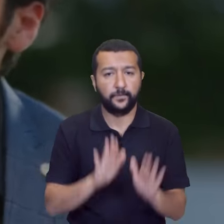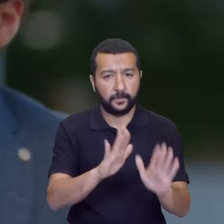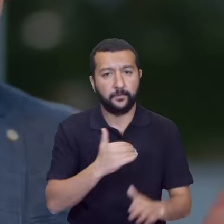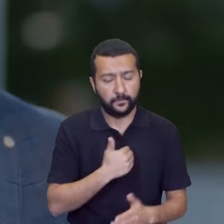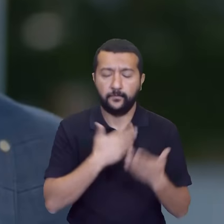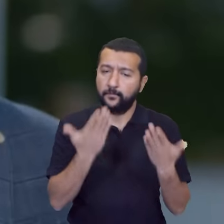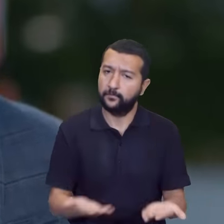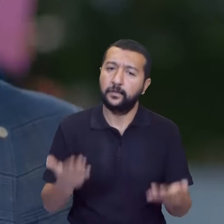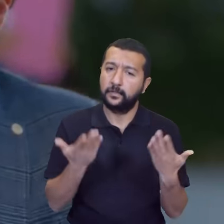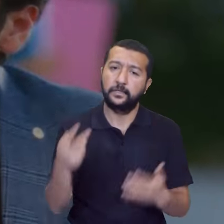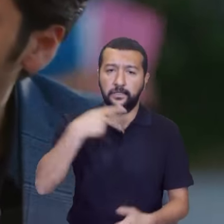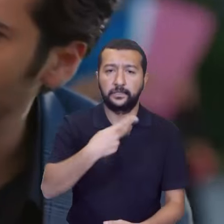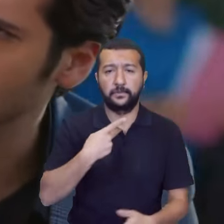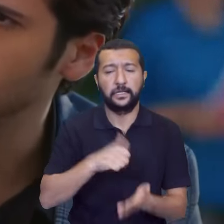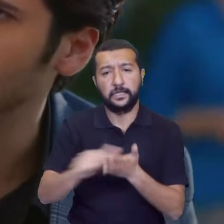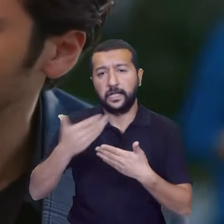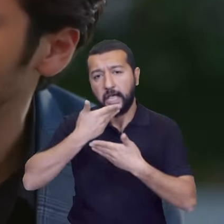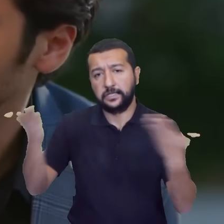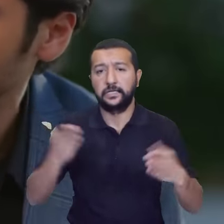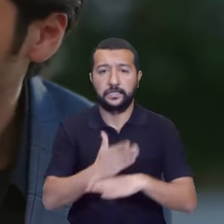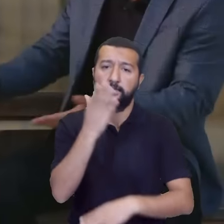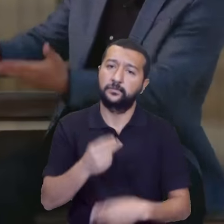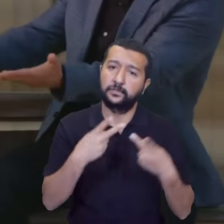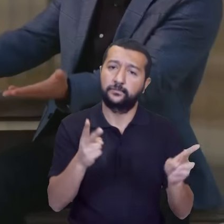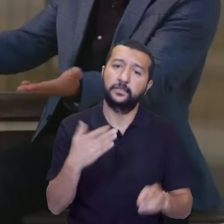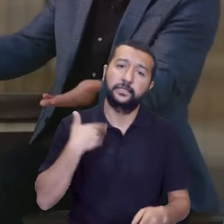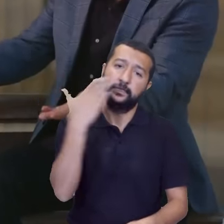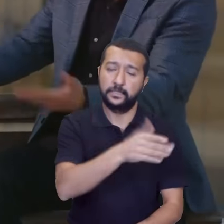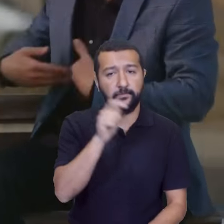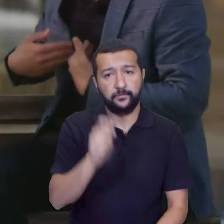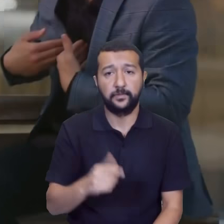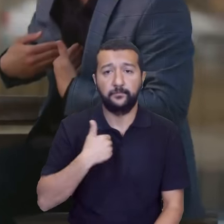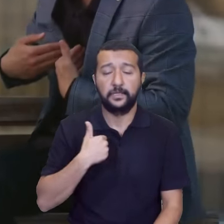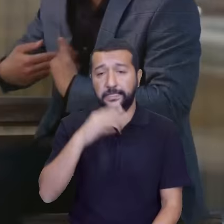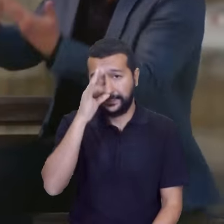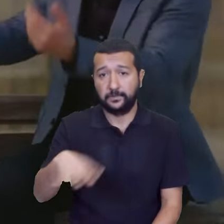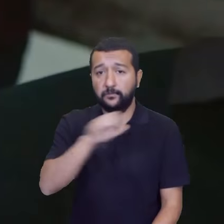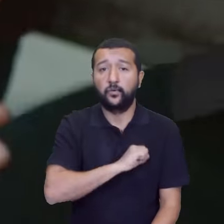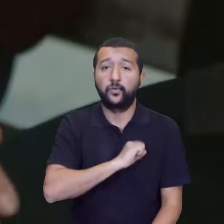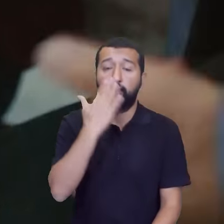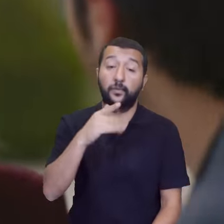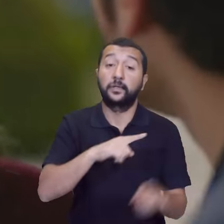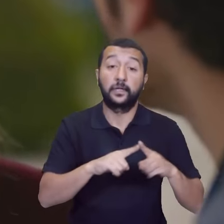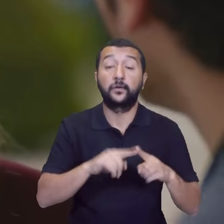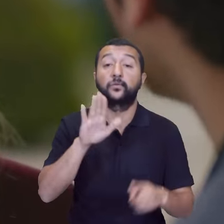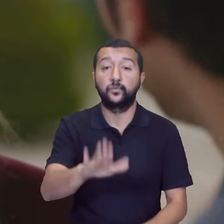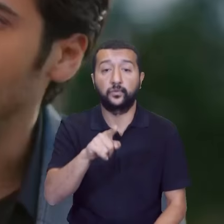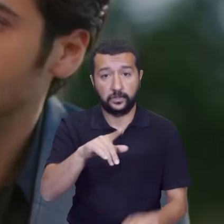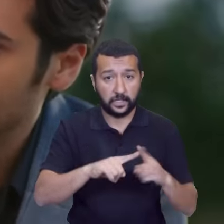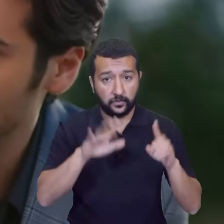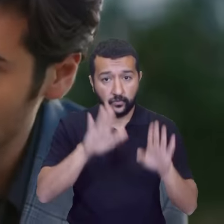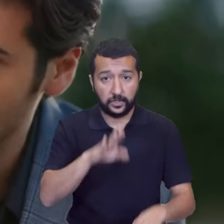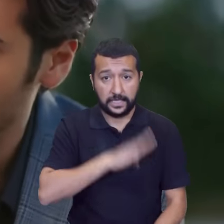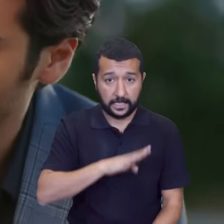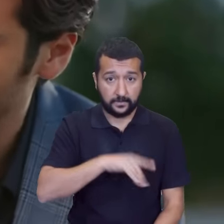Tamam ben varım. Kalk. Kalk gidelim tüm mahalleye açıklayalım gerçekleri. Tamam. Kalk gidelim yani. Ya benim kimseden korkum yok. Itır kalk. Tarık dur. Ya dur, tamam.